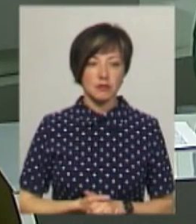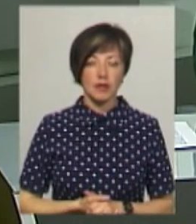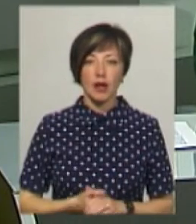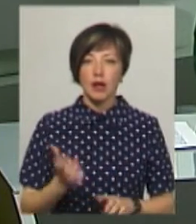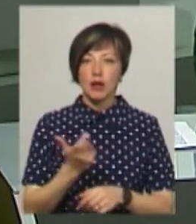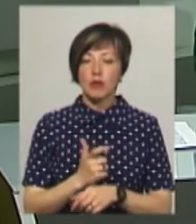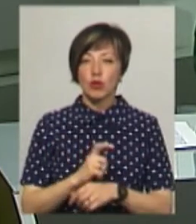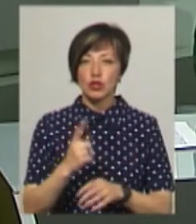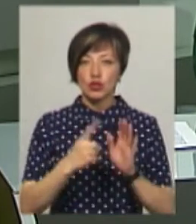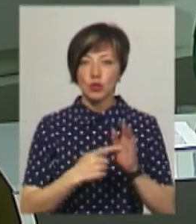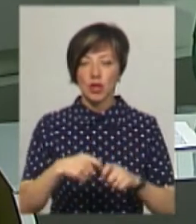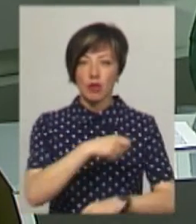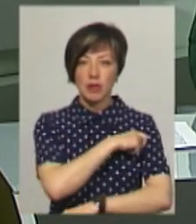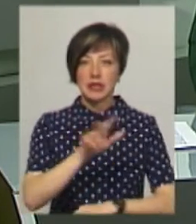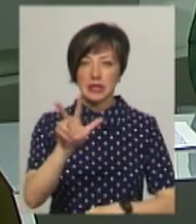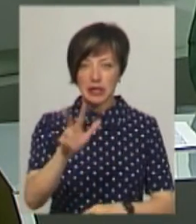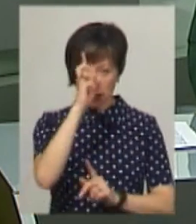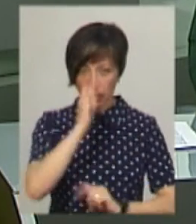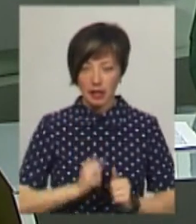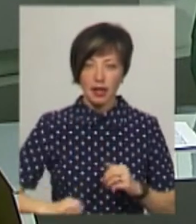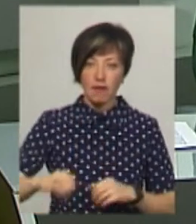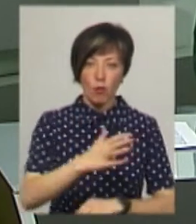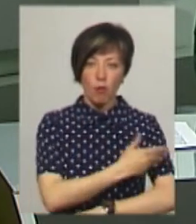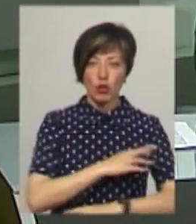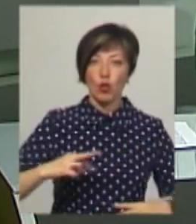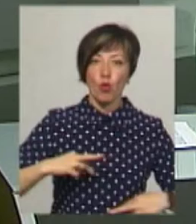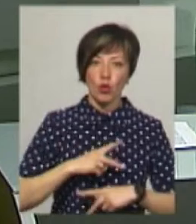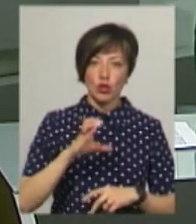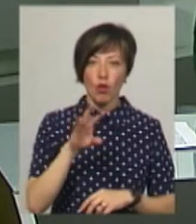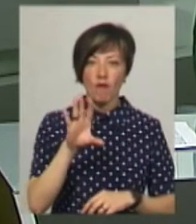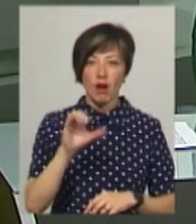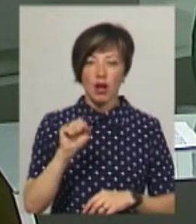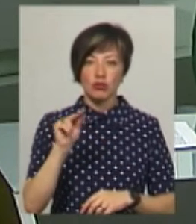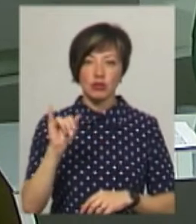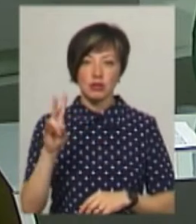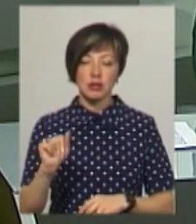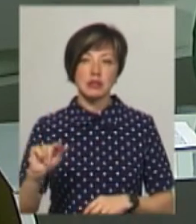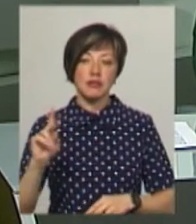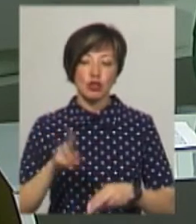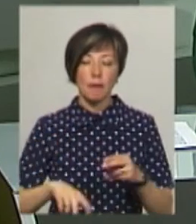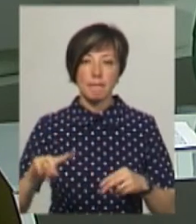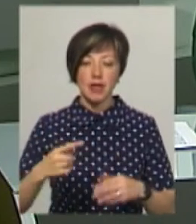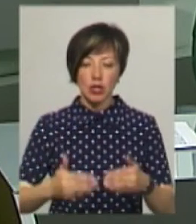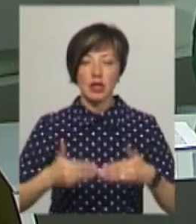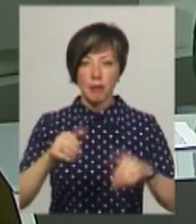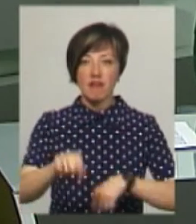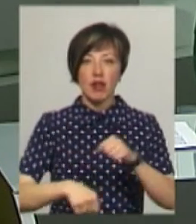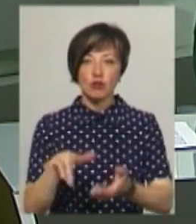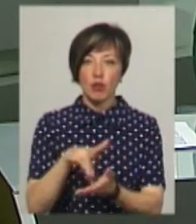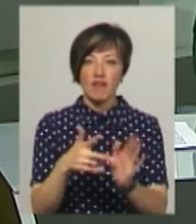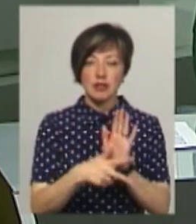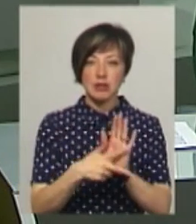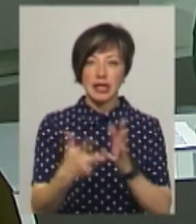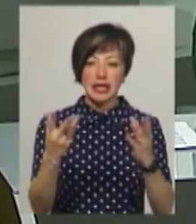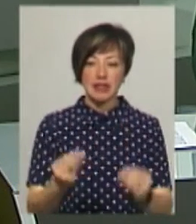Понад 600 кілометрів та три країни Європи – Польща, Угорщина та Словаччина. Так завершився перший етап велоподорожі «80 днів за